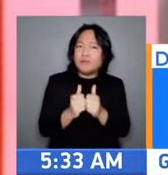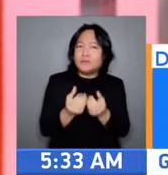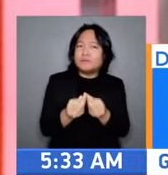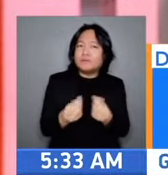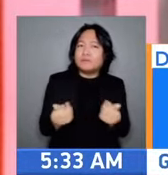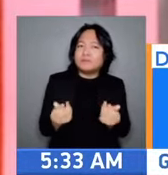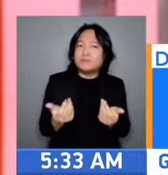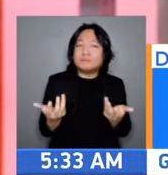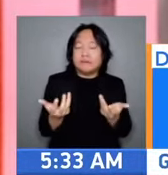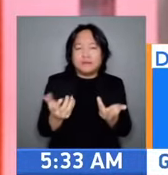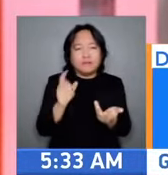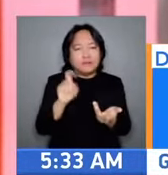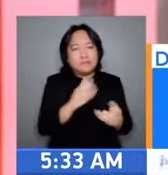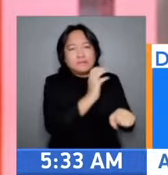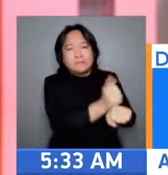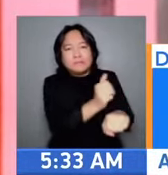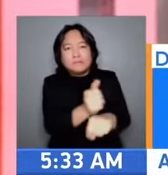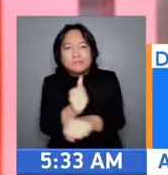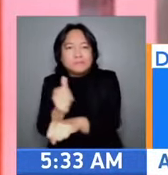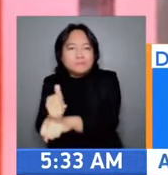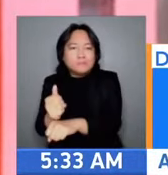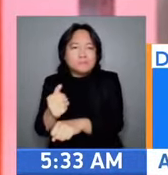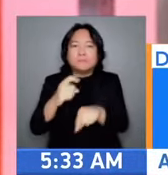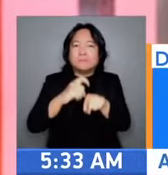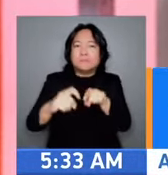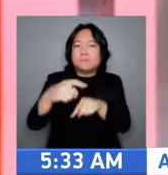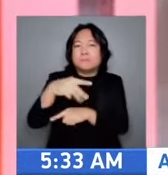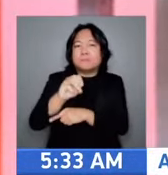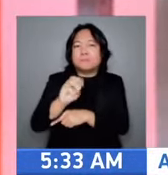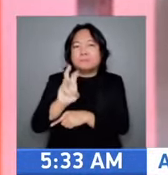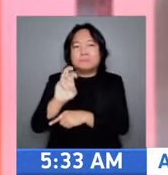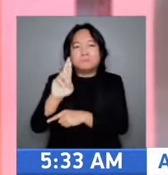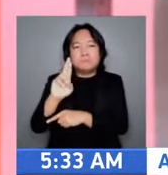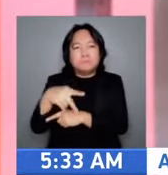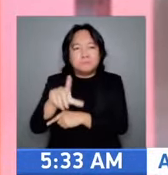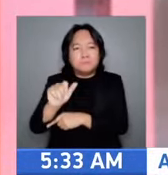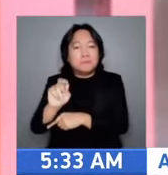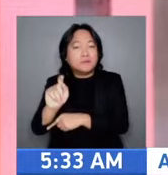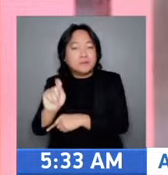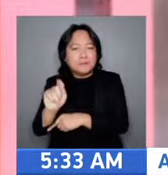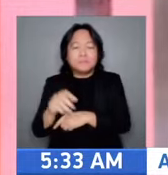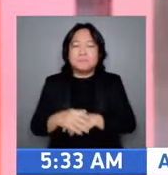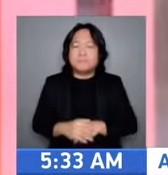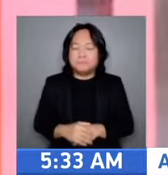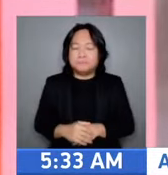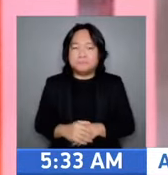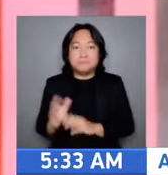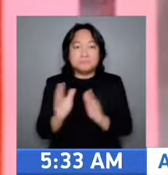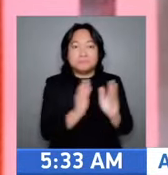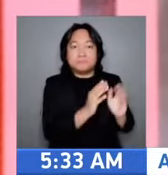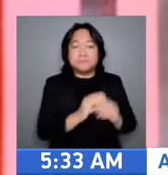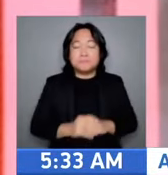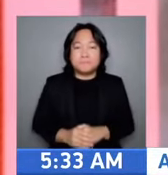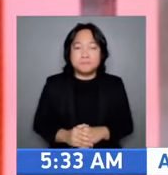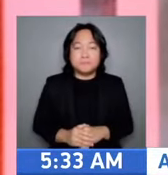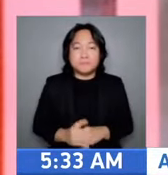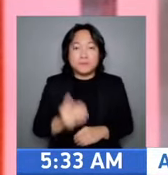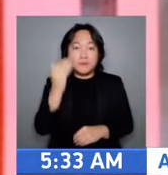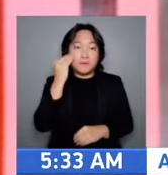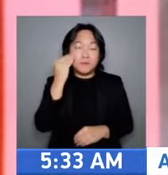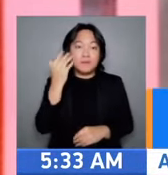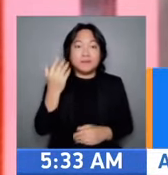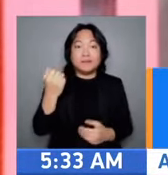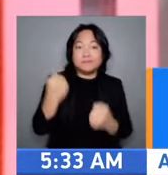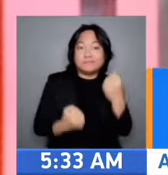solusyon, magtayo ka ng panibagong power plants. Di ba? Okay, samantala sa ibang balita, tinikita ng ilang chopper na sumali sa transport strike